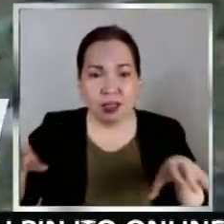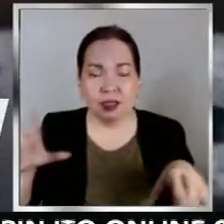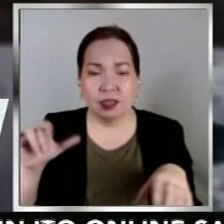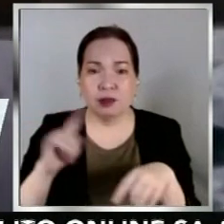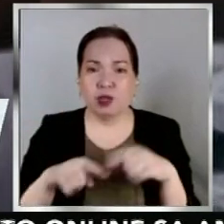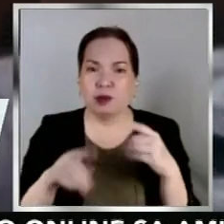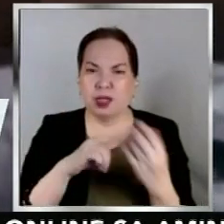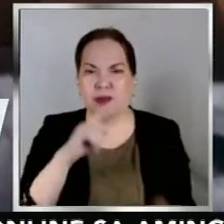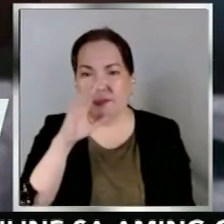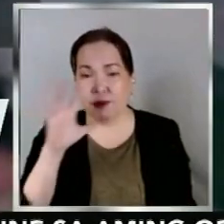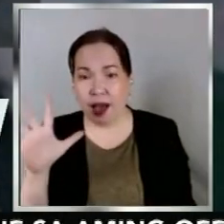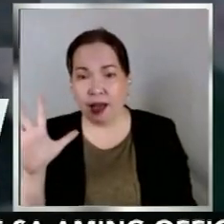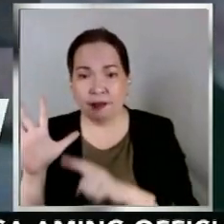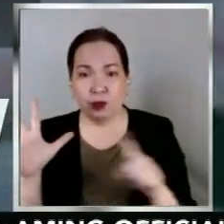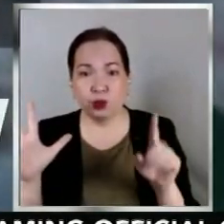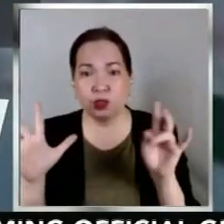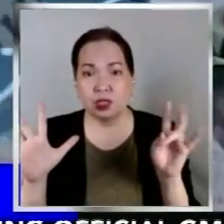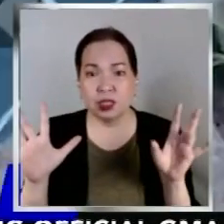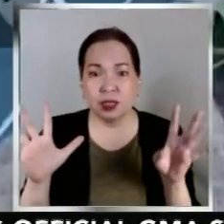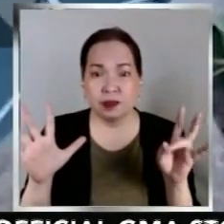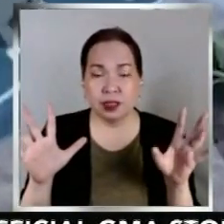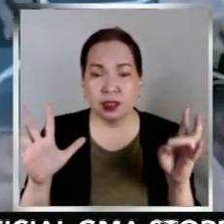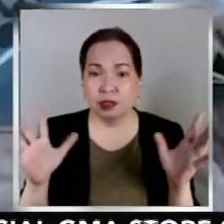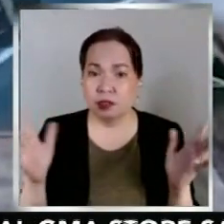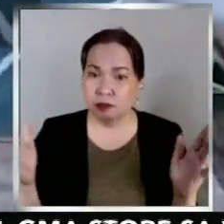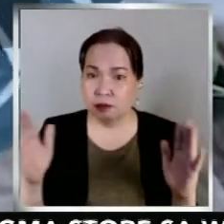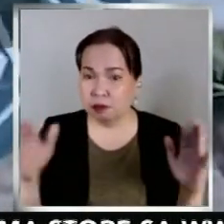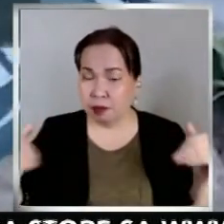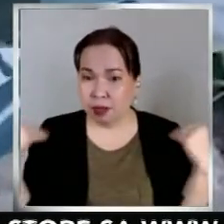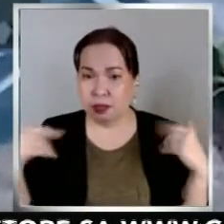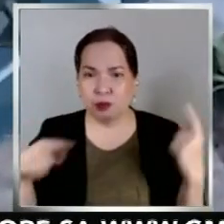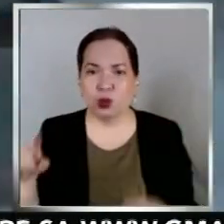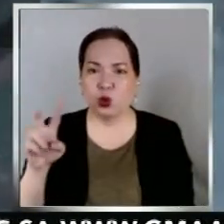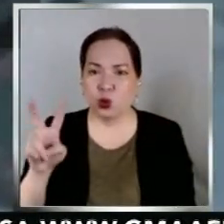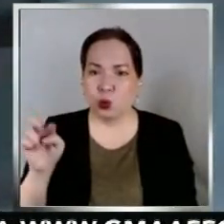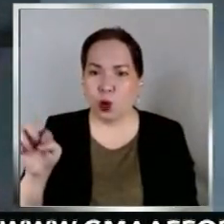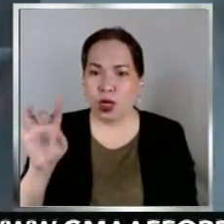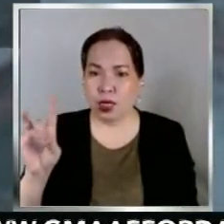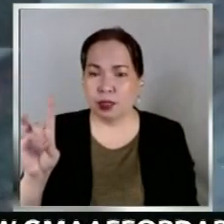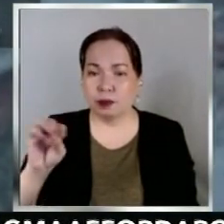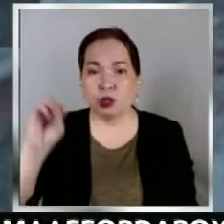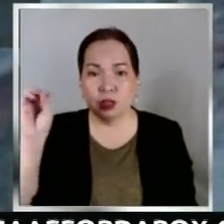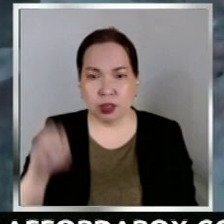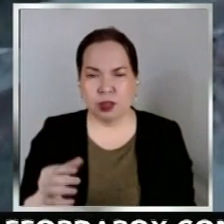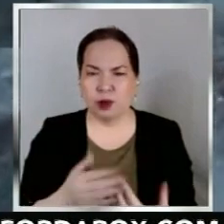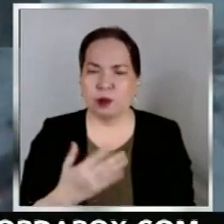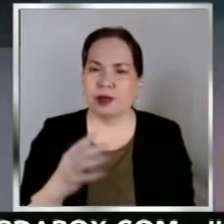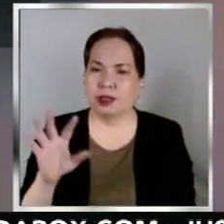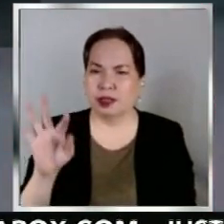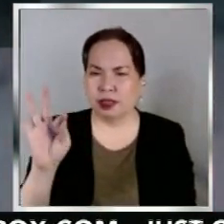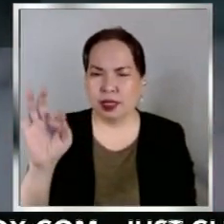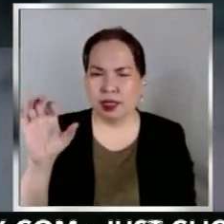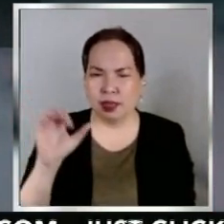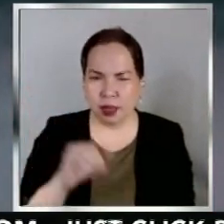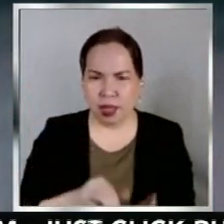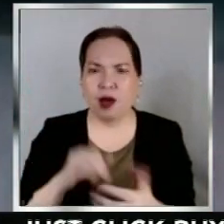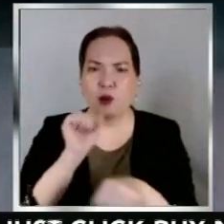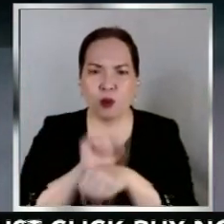5 hanggang 17, 2.8% o halos 900,000 ang nagtatrabaho ayon sa Philippine Statistics Authority o